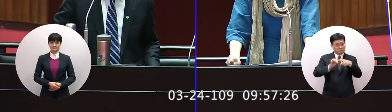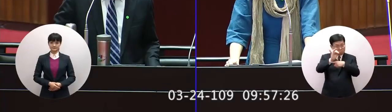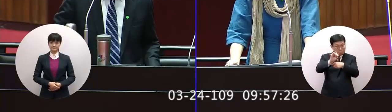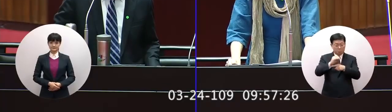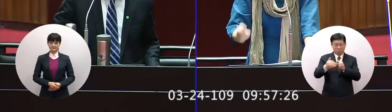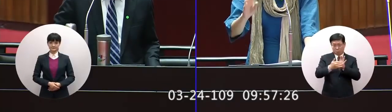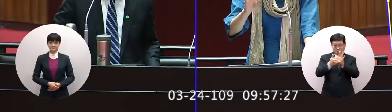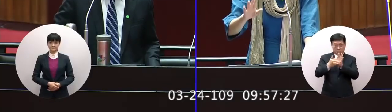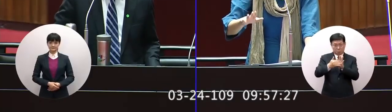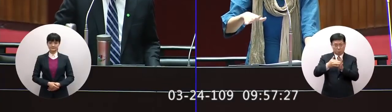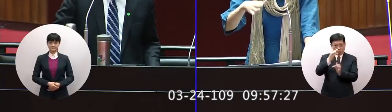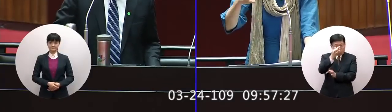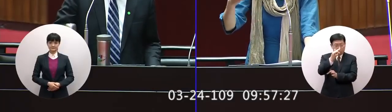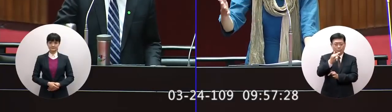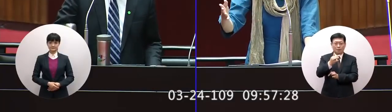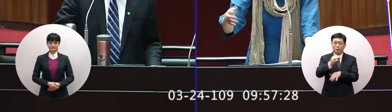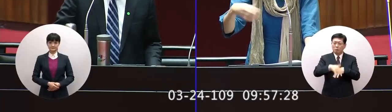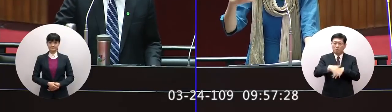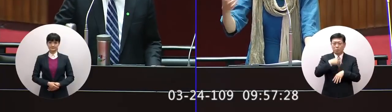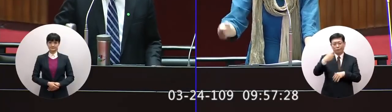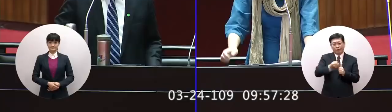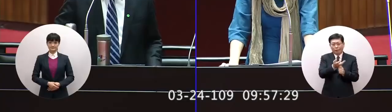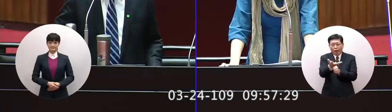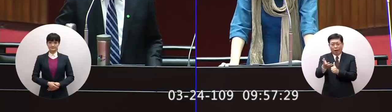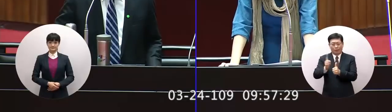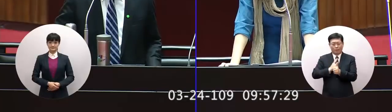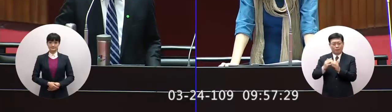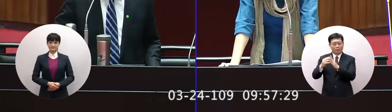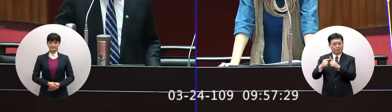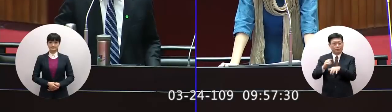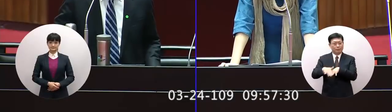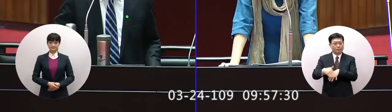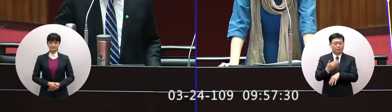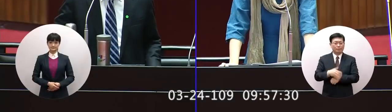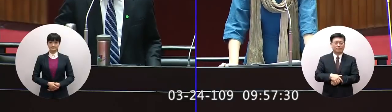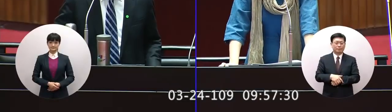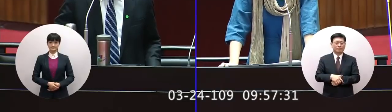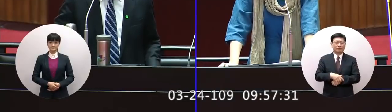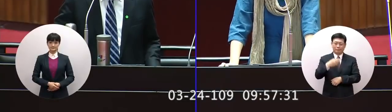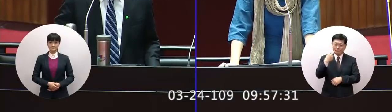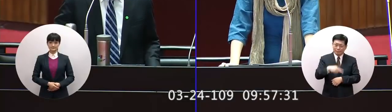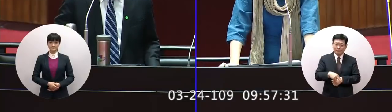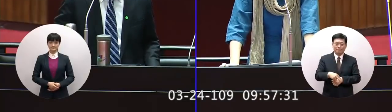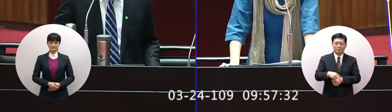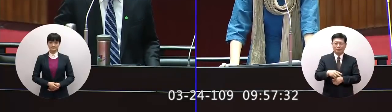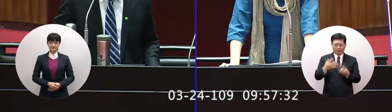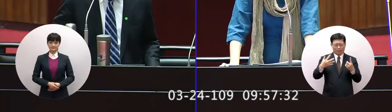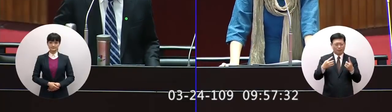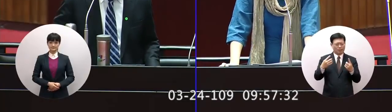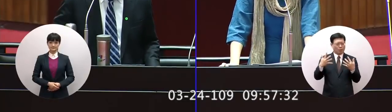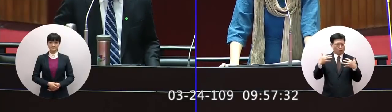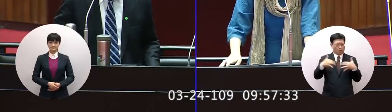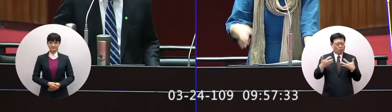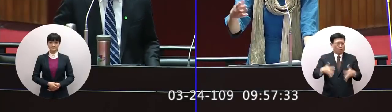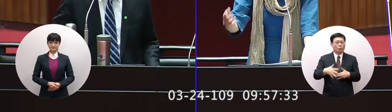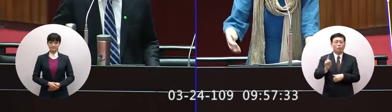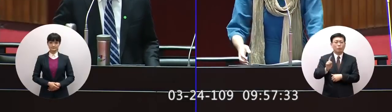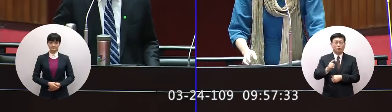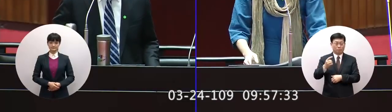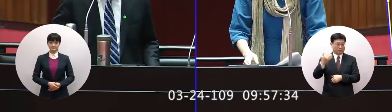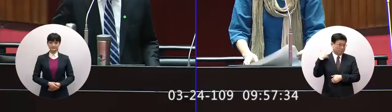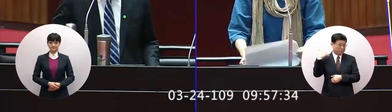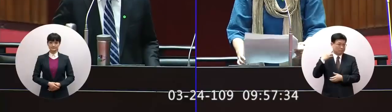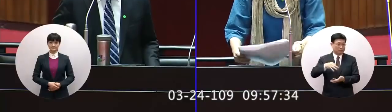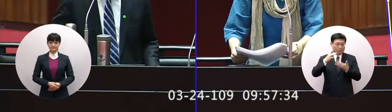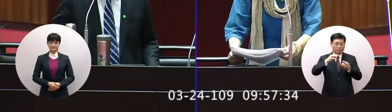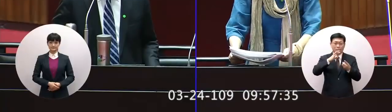100%防疫的成功，他会不会又污染了或传染给他的家人？那另外呢，就是引起争议讨论比较多的，我们之前